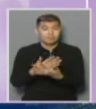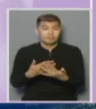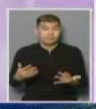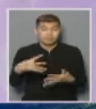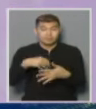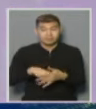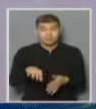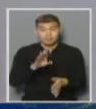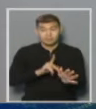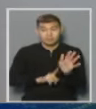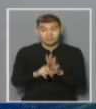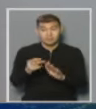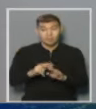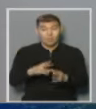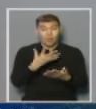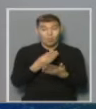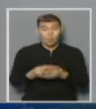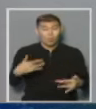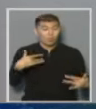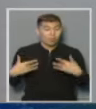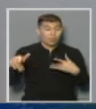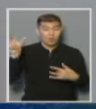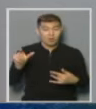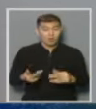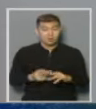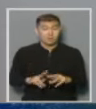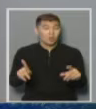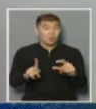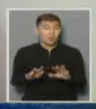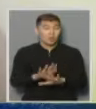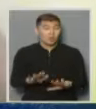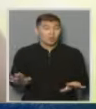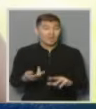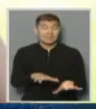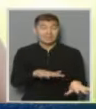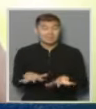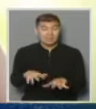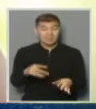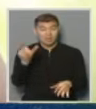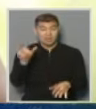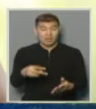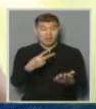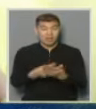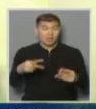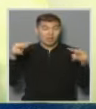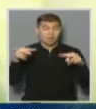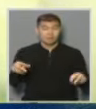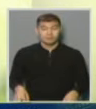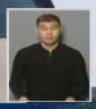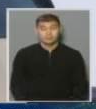күйікке ене кететін әртістік шеберлігі оның сөздің емес, істің адамы екендігін айқын дәлелдеп